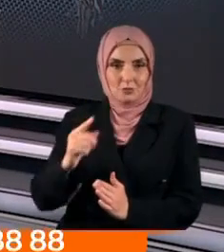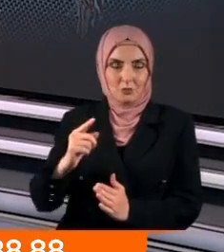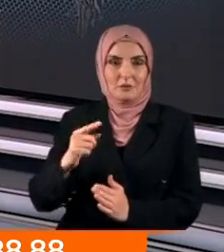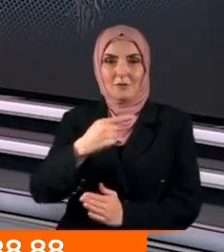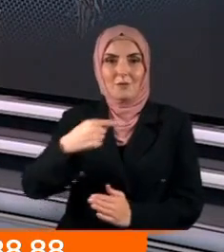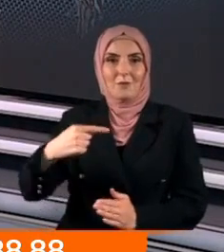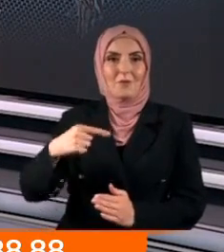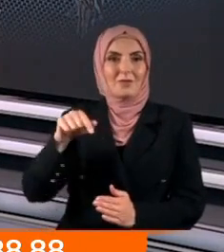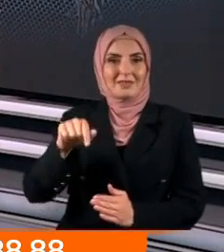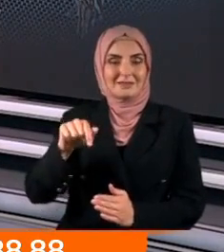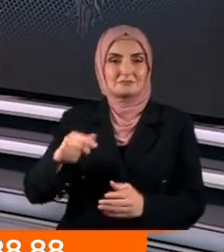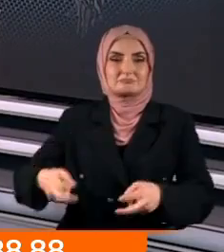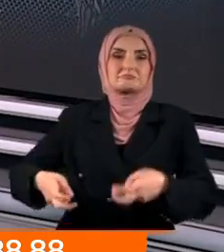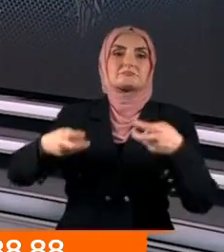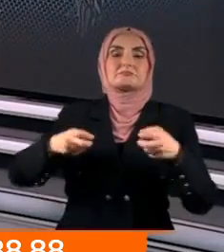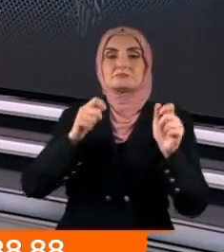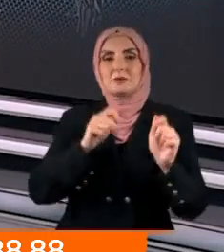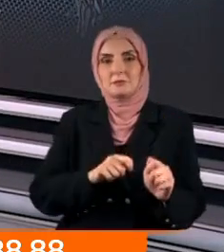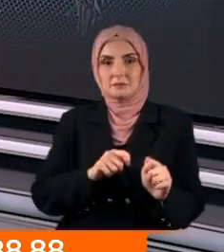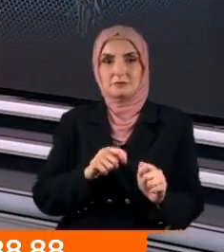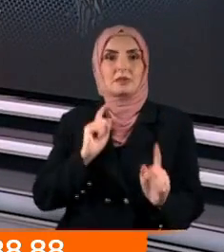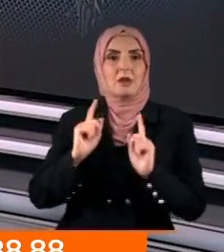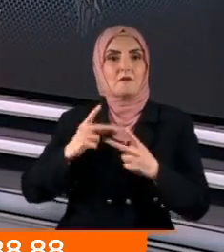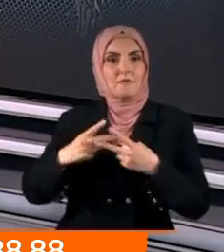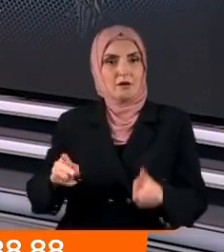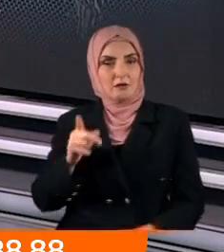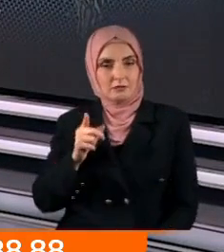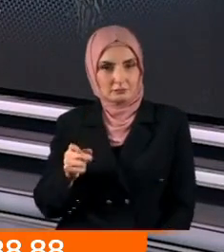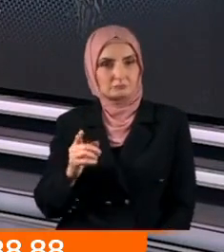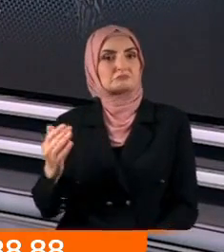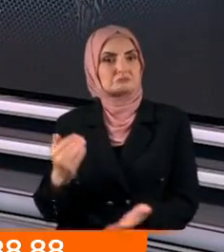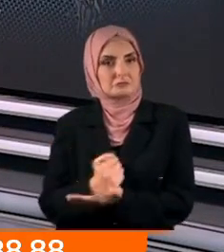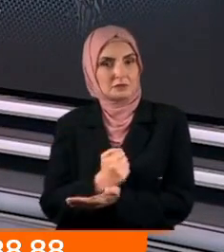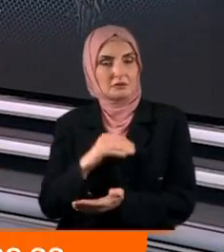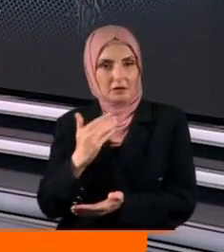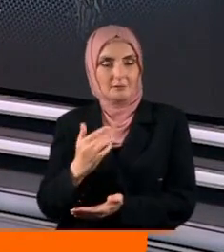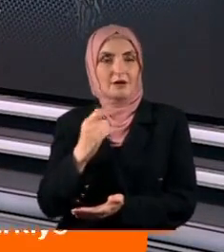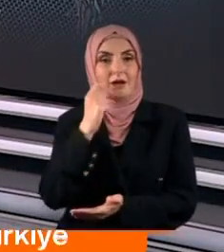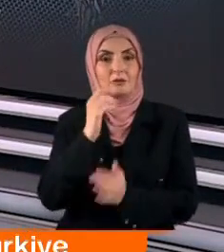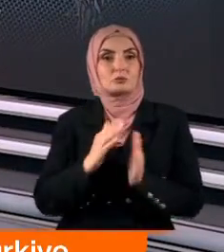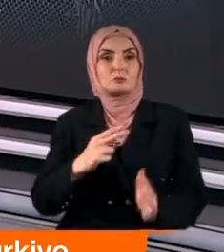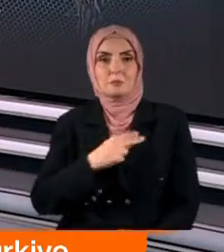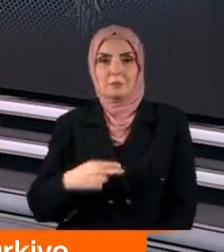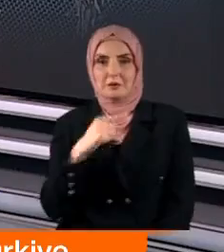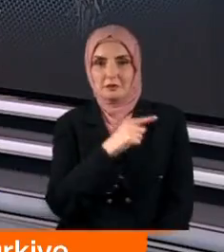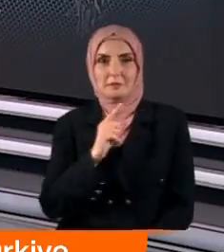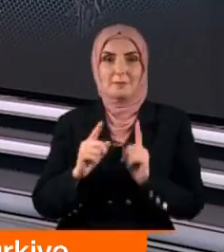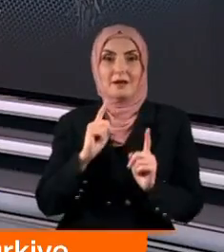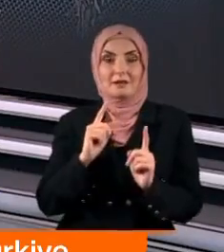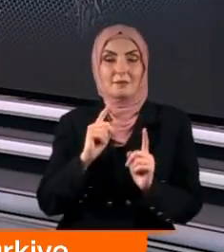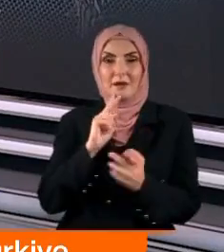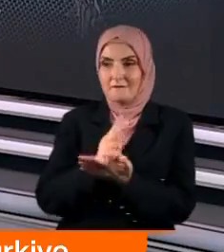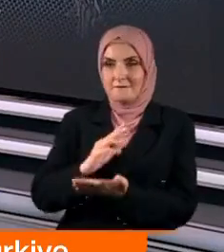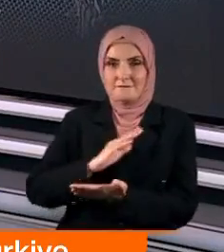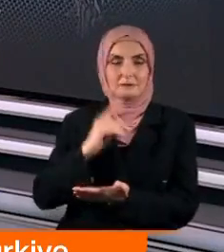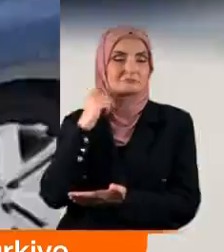Usta belediyeye açtığı davayı da kazandı ama Ankara Büyükşehir Belediyesi şu ana kadar mahkeme kararını bile umursamıyor.